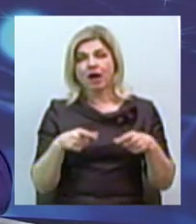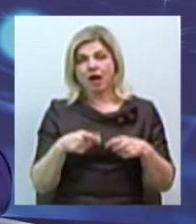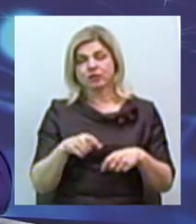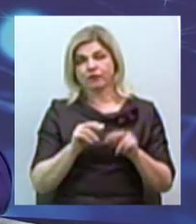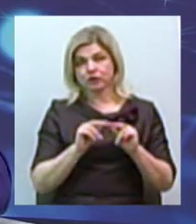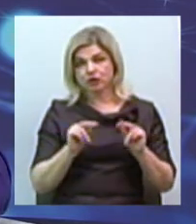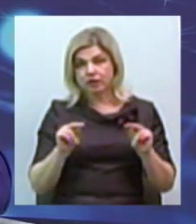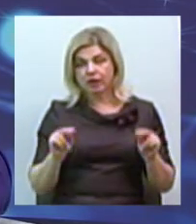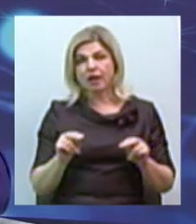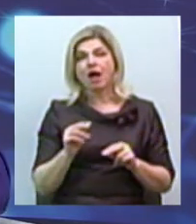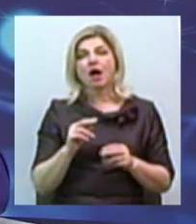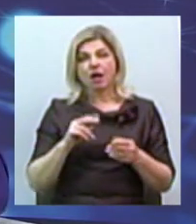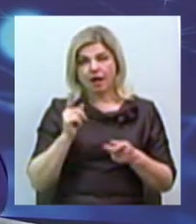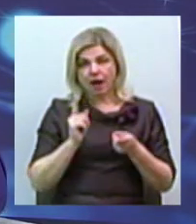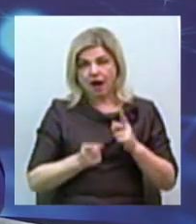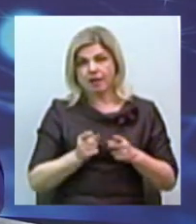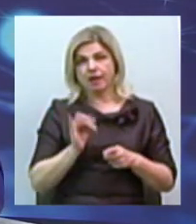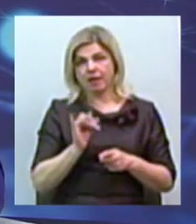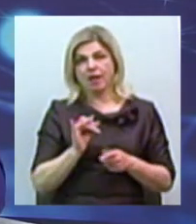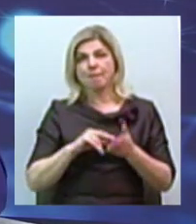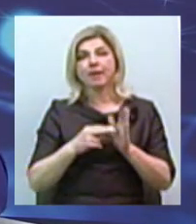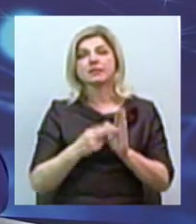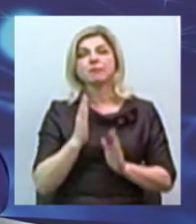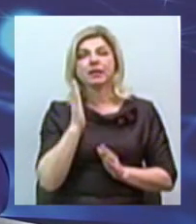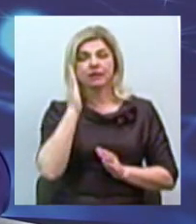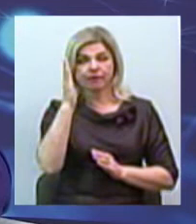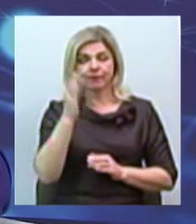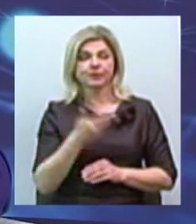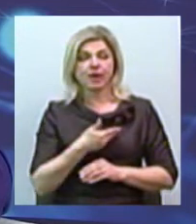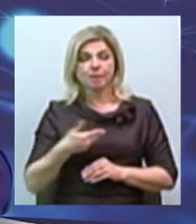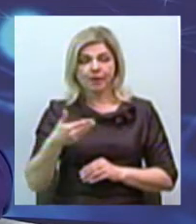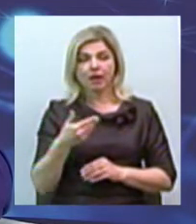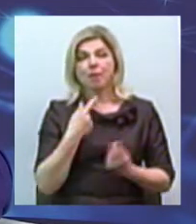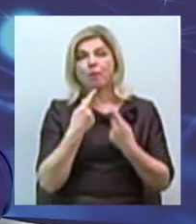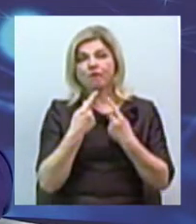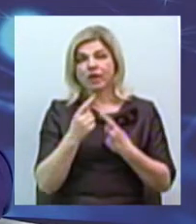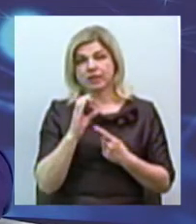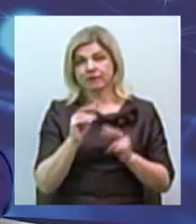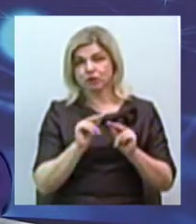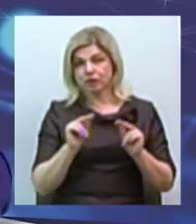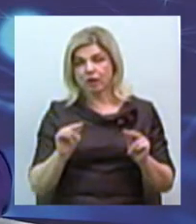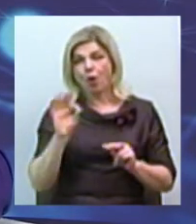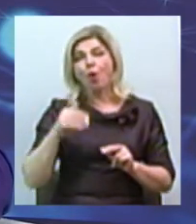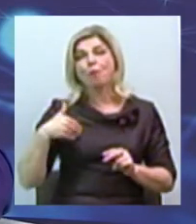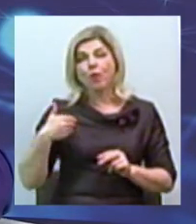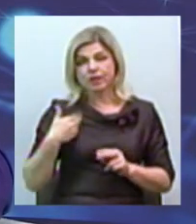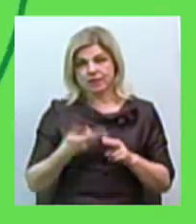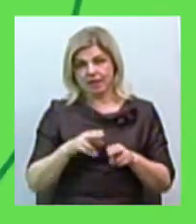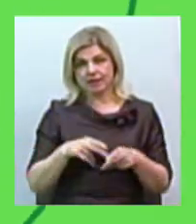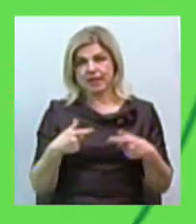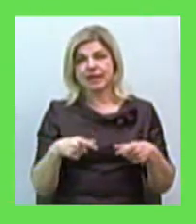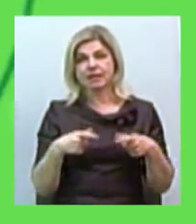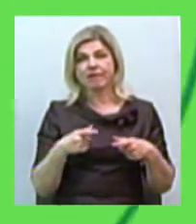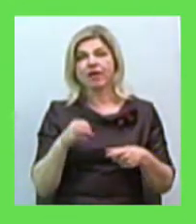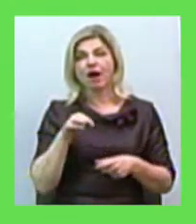реалії, перспективи. Ми з колегами поспілкувалися з учасниками щодо користі отримання сертифікації. Будь ласка.